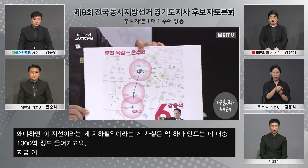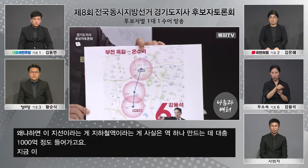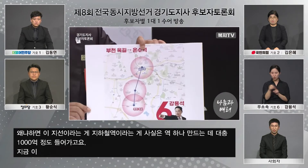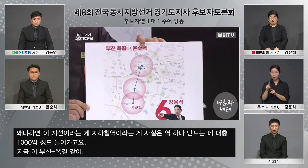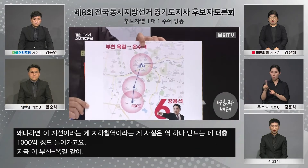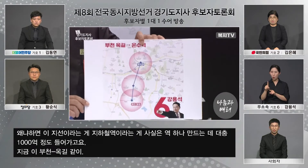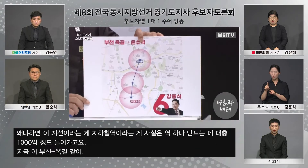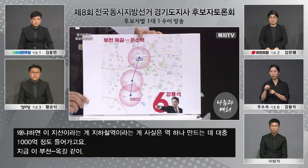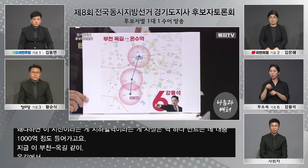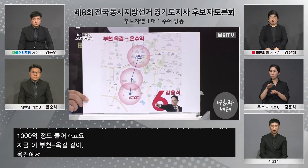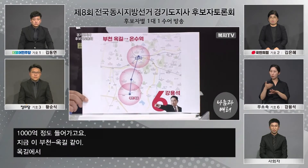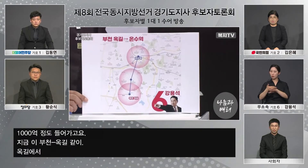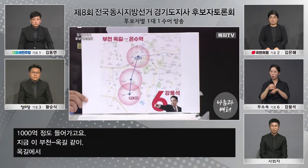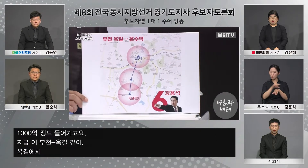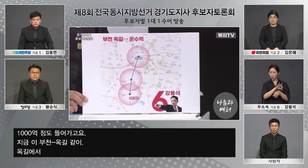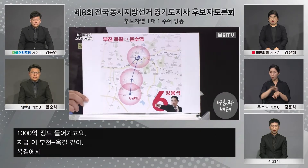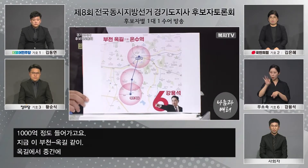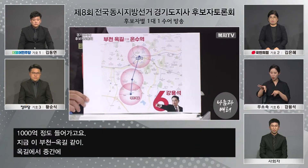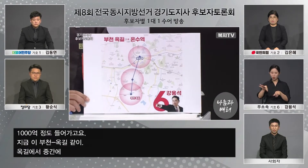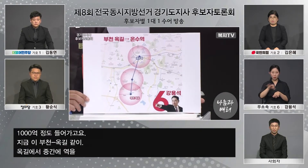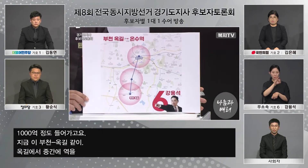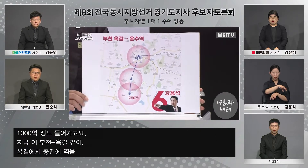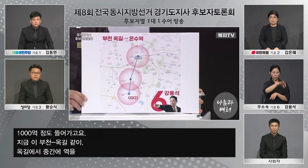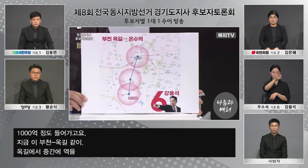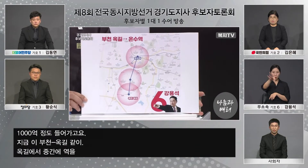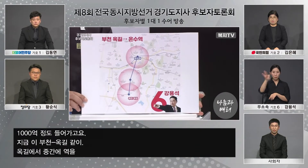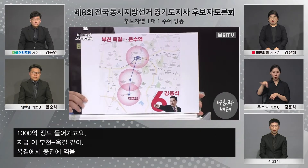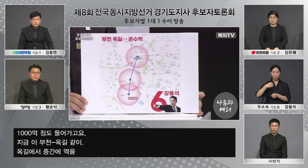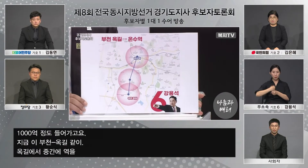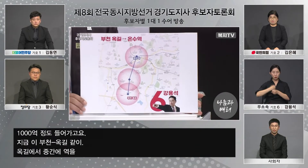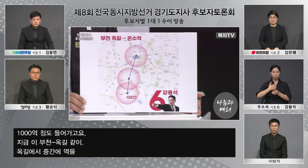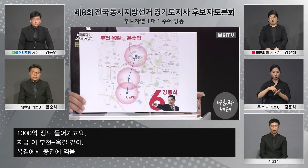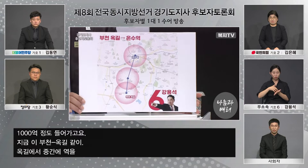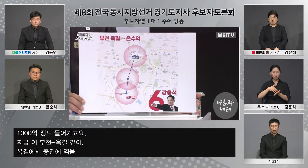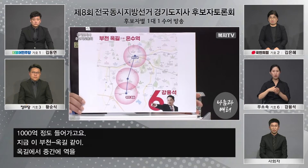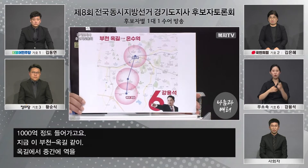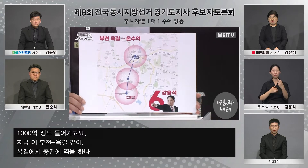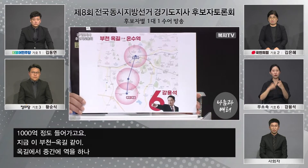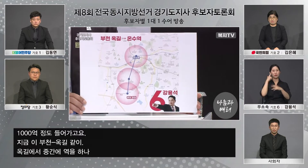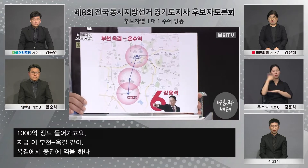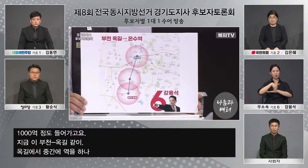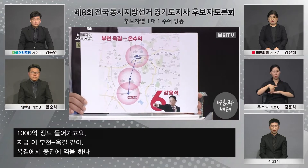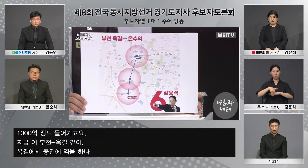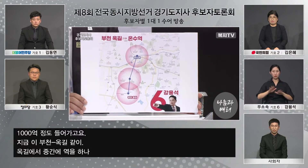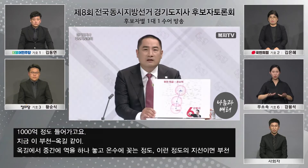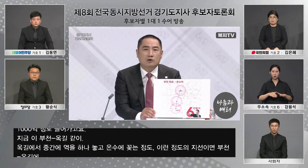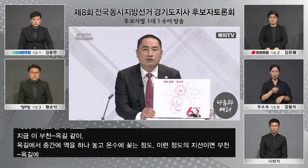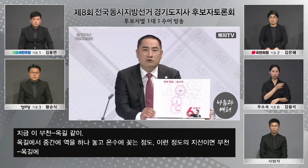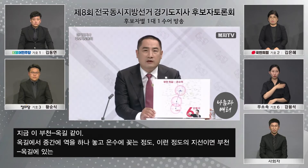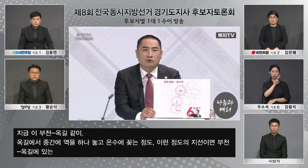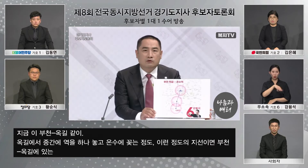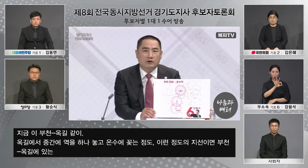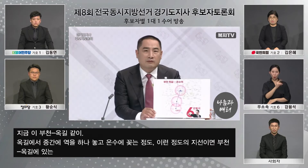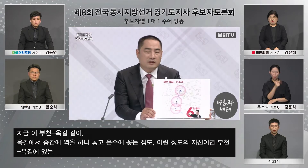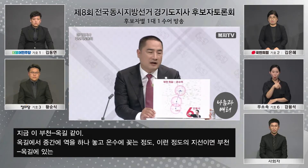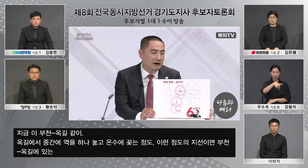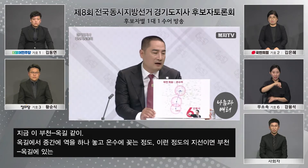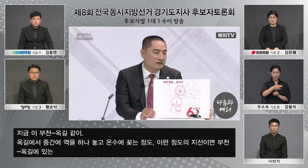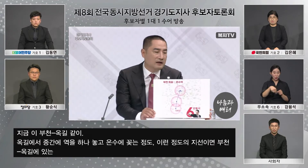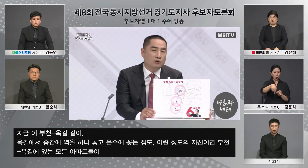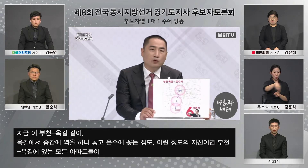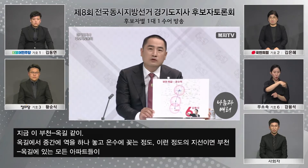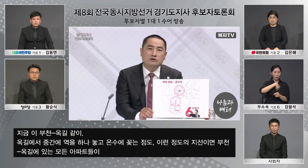갖다 꽂는 정도 이런 정도의 지선이면 부천 옥길에 있는 모든 아파트들이 전부 역세권으로